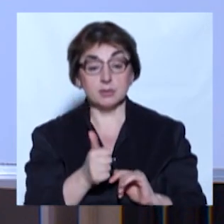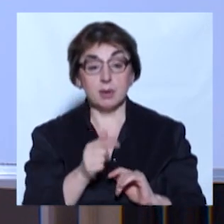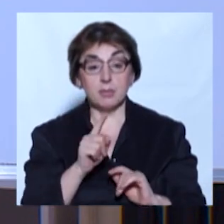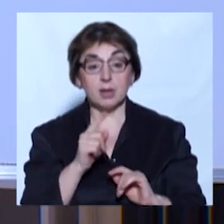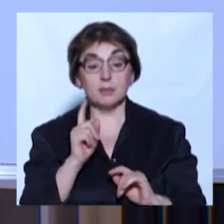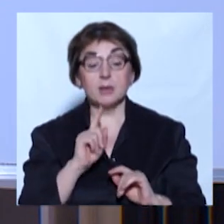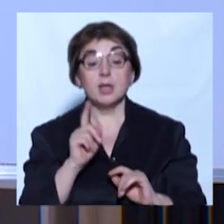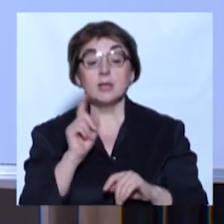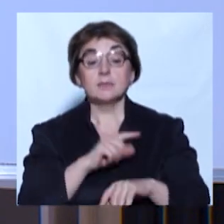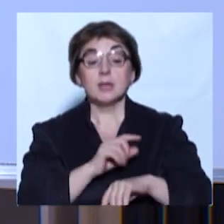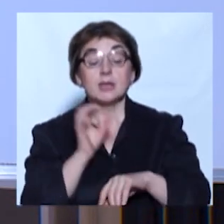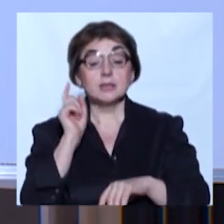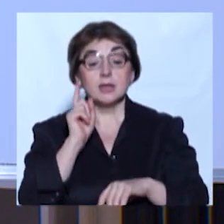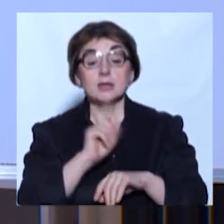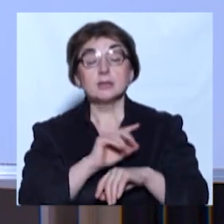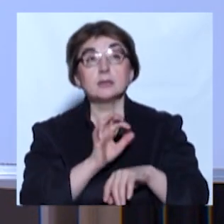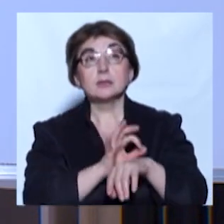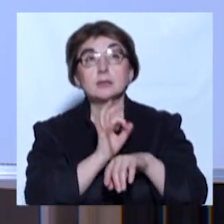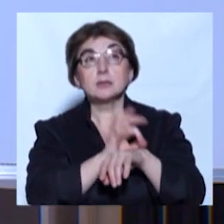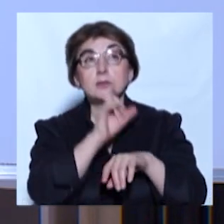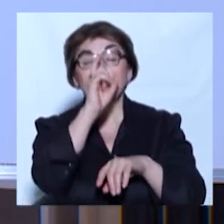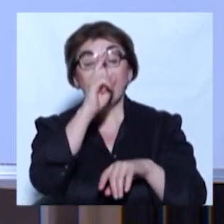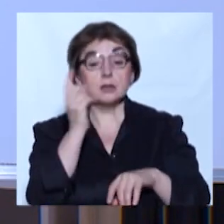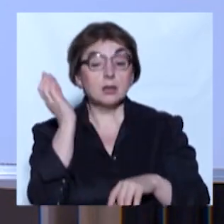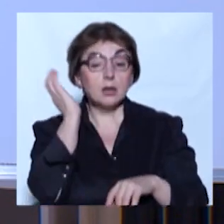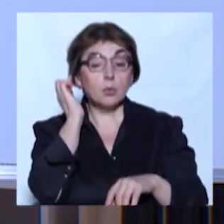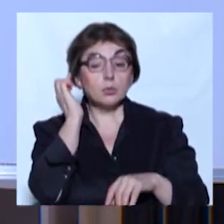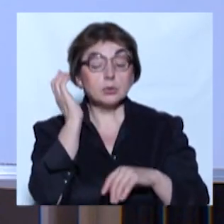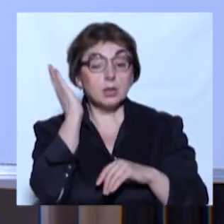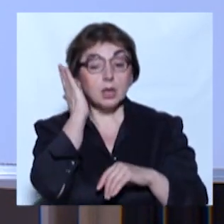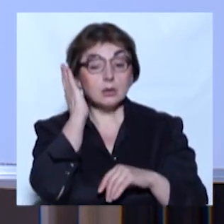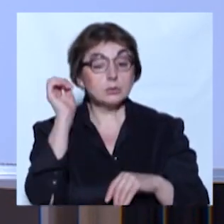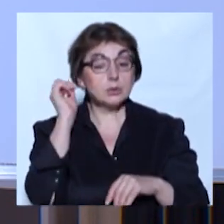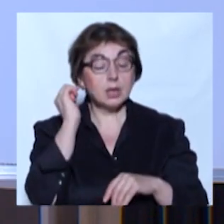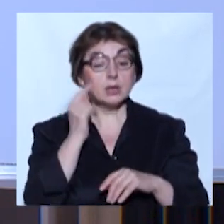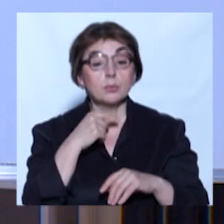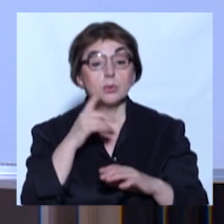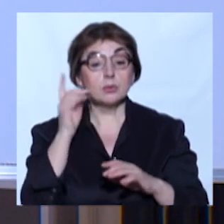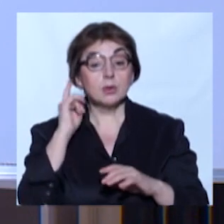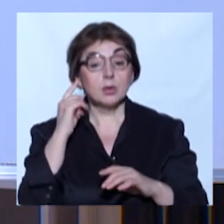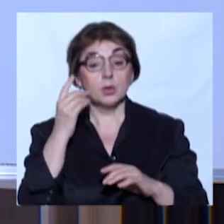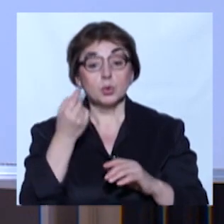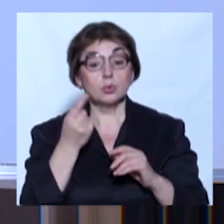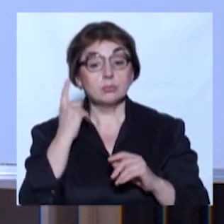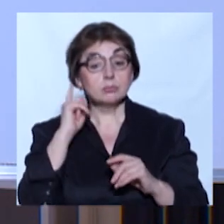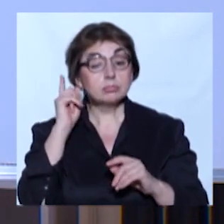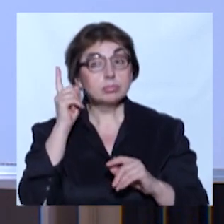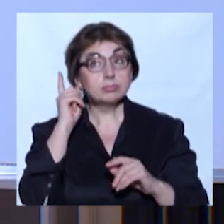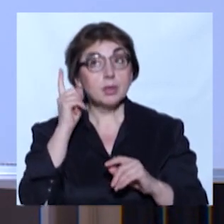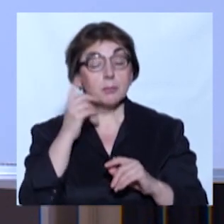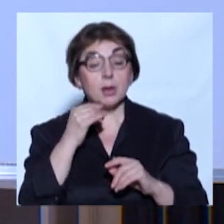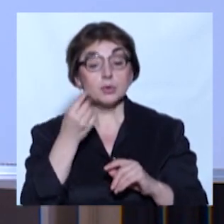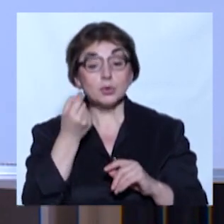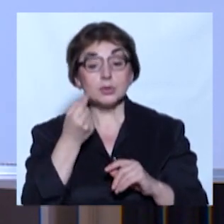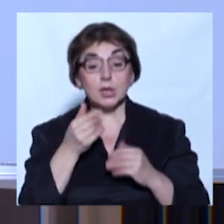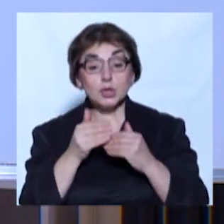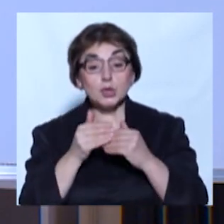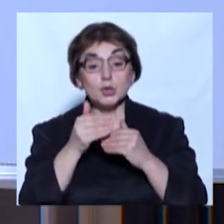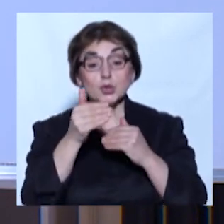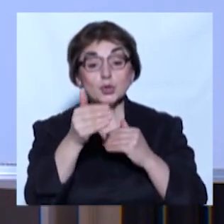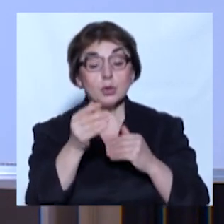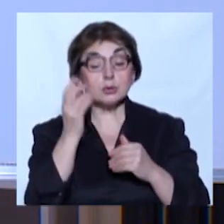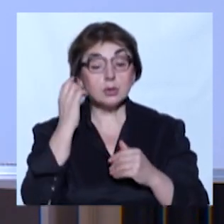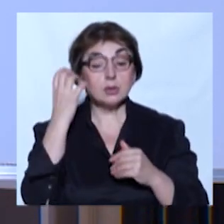Საათი როდესაც ჩემს ყურთან ახლოს არის, მე კარგად მესმის მისი წიკწიკის ხმა. Მაგრამ თუ მე საათს მოვიშორებ